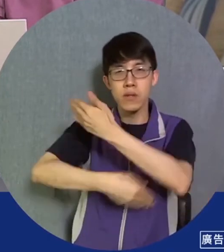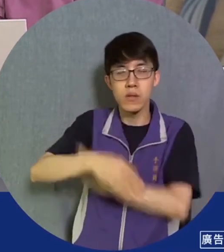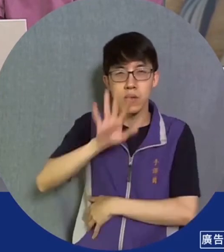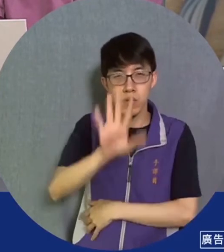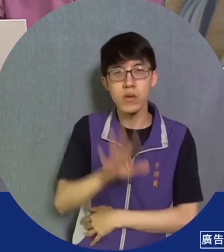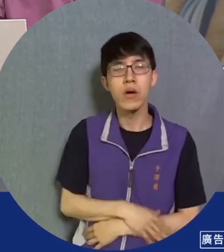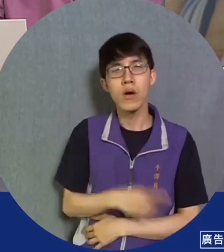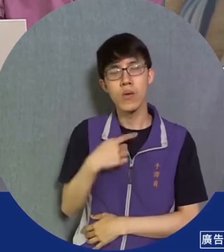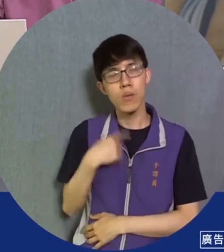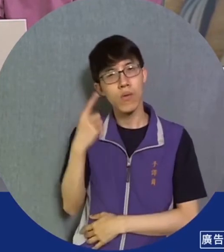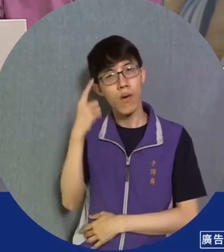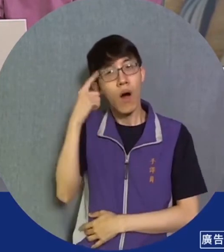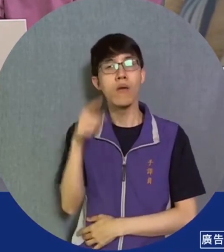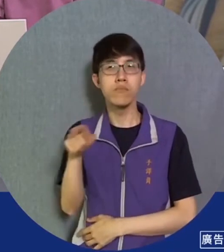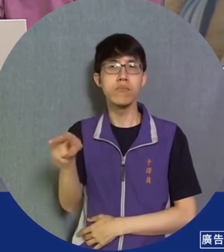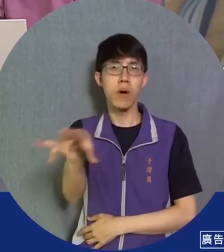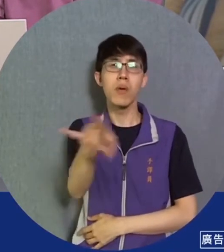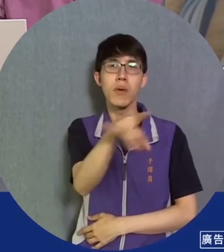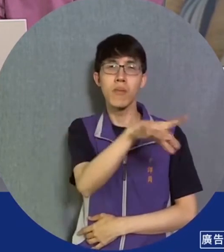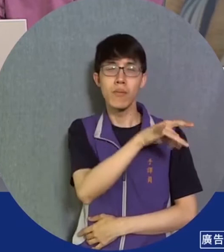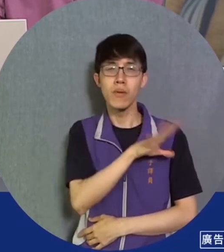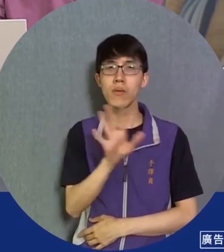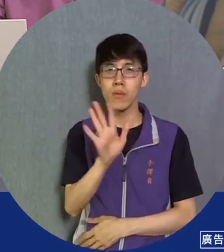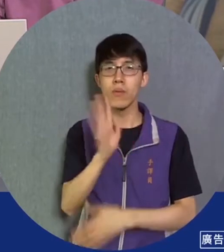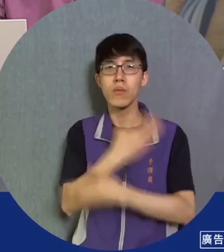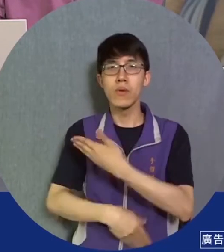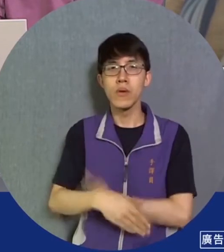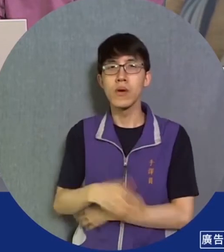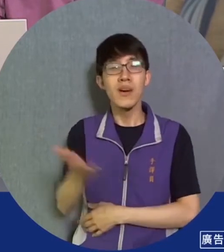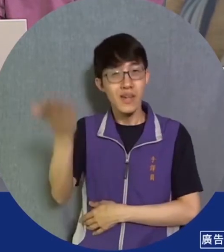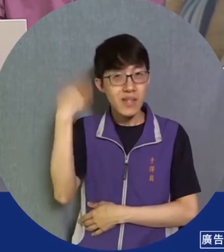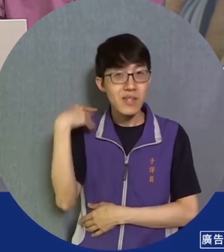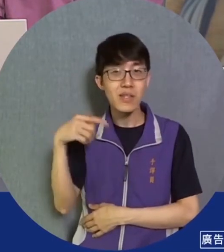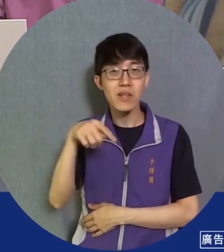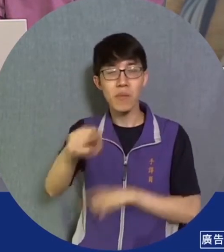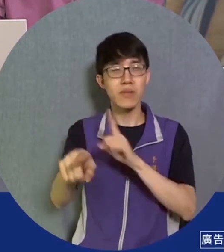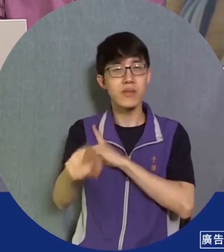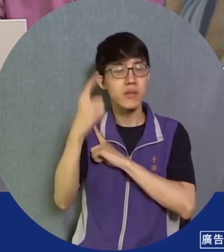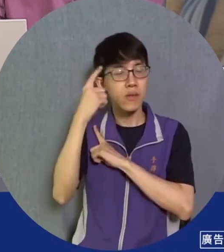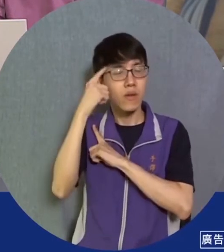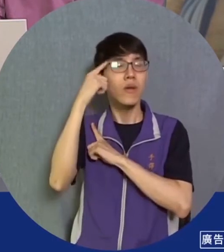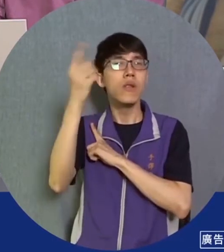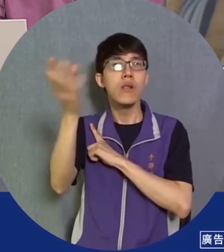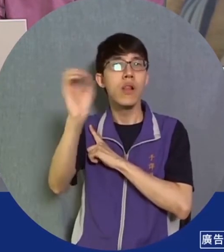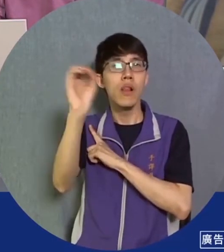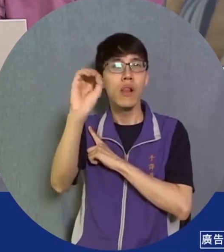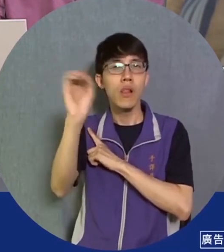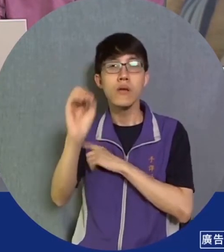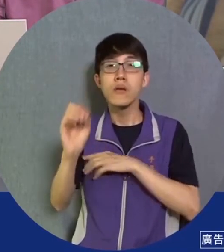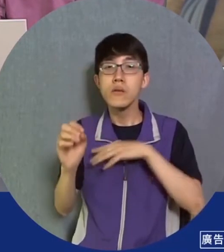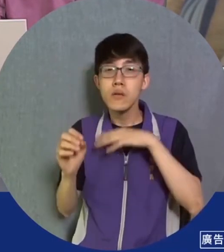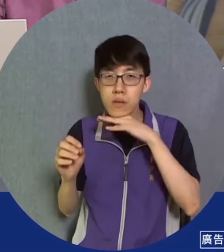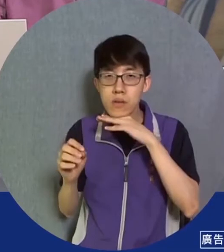的都有哎，然后只是很妙的是，一开始大家都没有连贯过来。然后觉得啊，但是一旦他